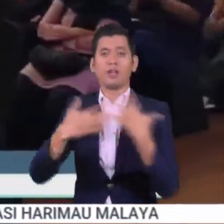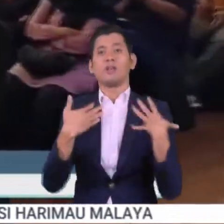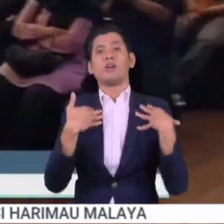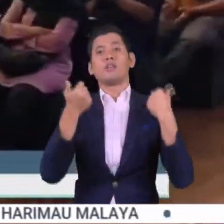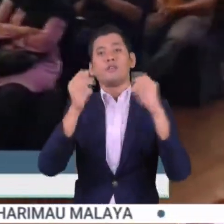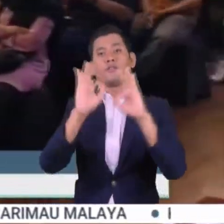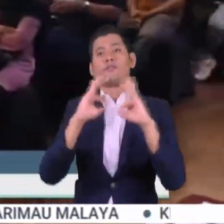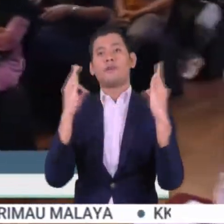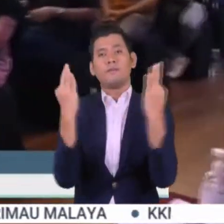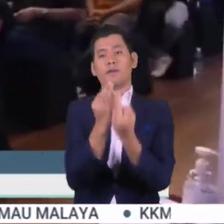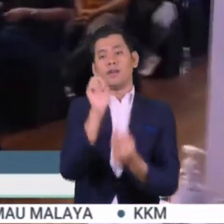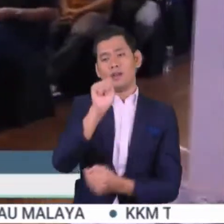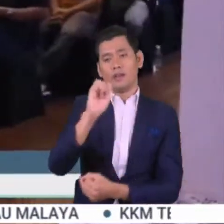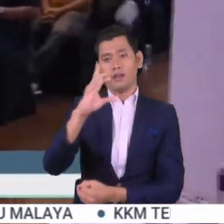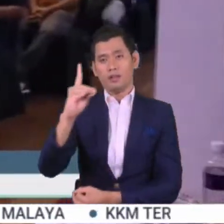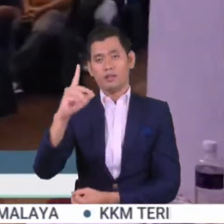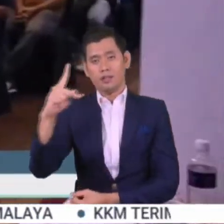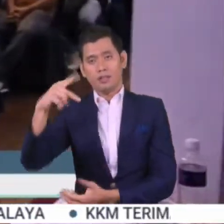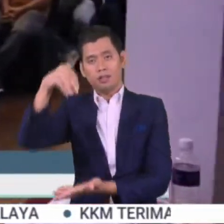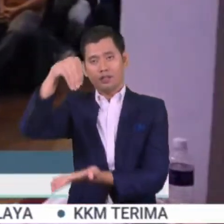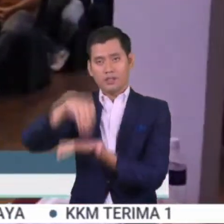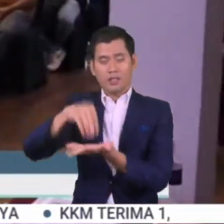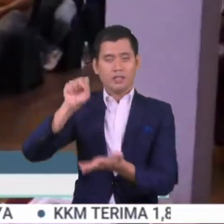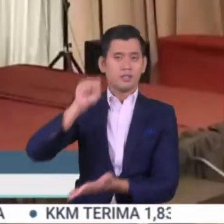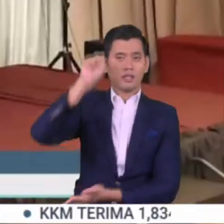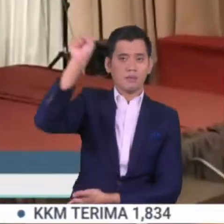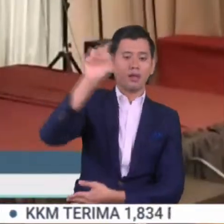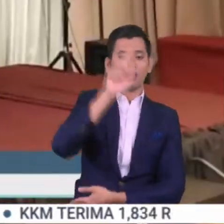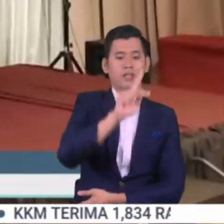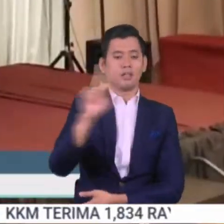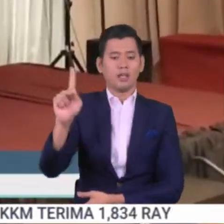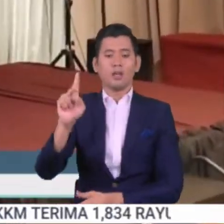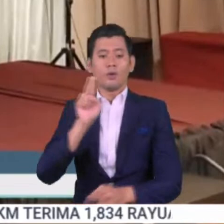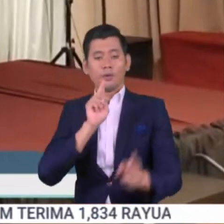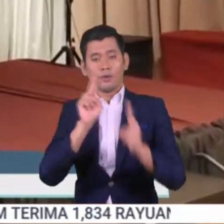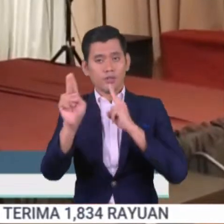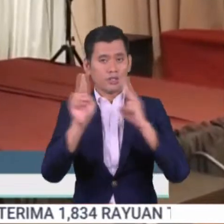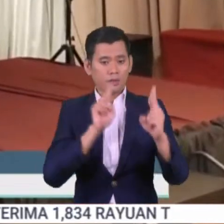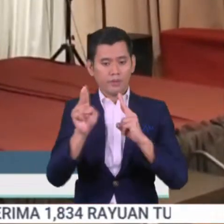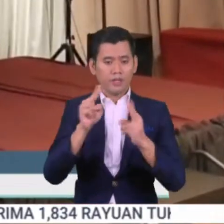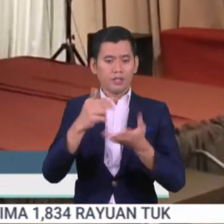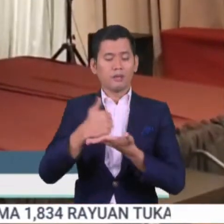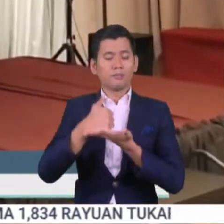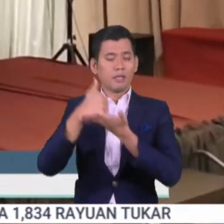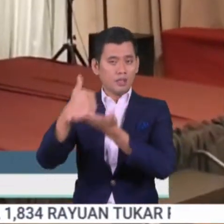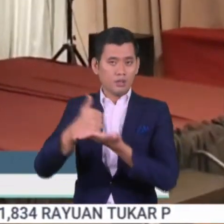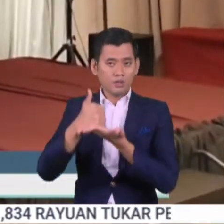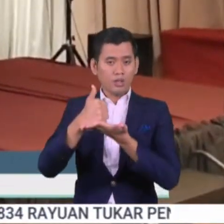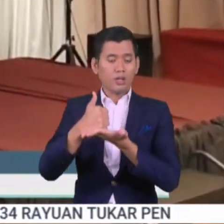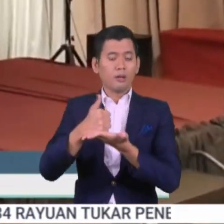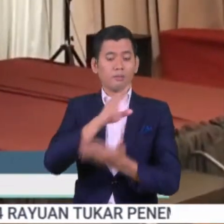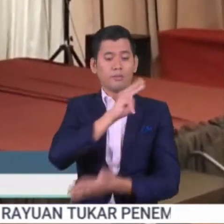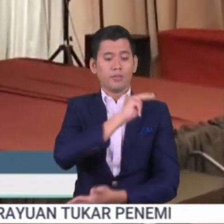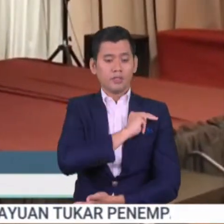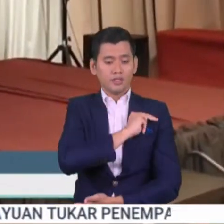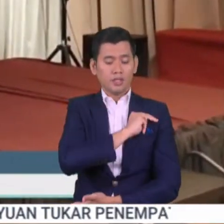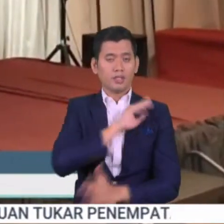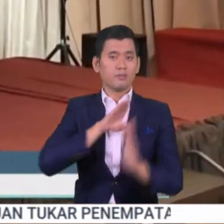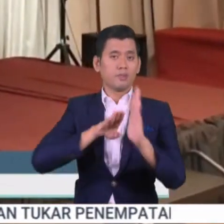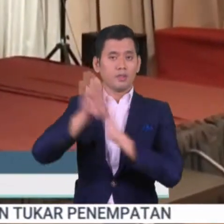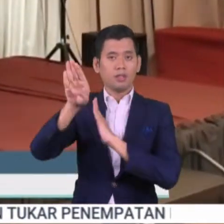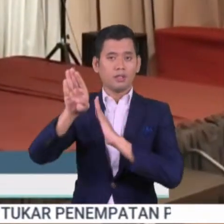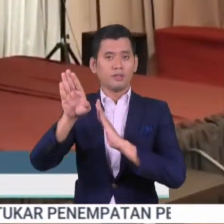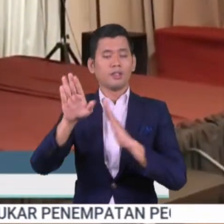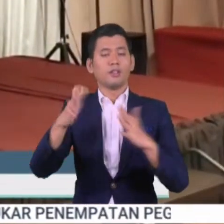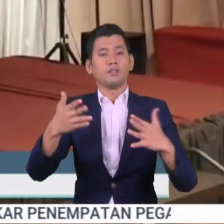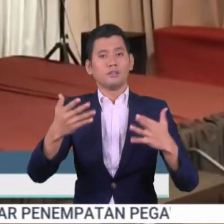keluarga AADK Sabah di Kota Kinabalu. Teks ucapannya disampaikan Pembantu Menteri Pembangunan Masyarakat dan Kesejahteraan